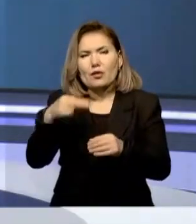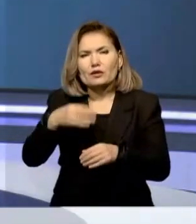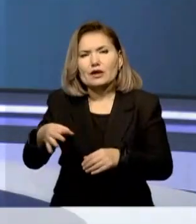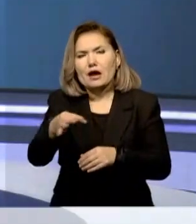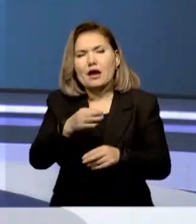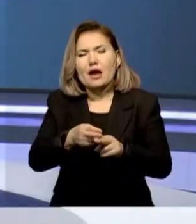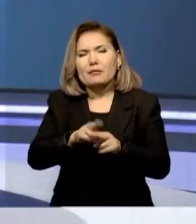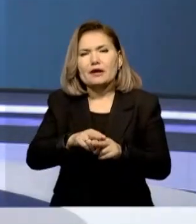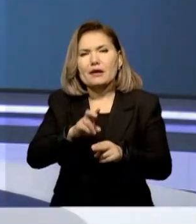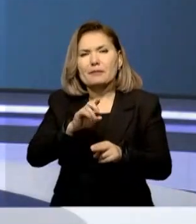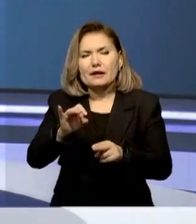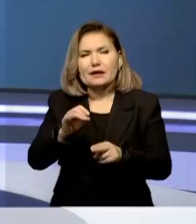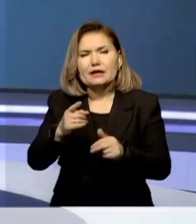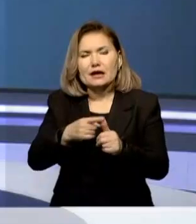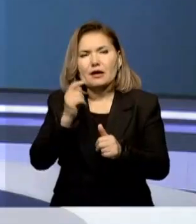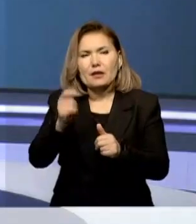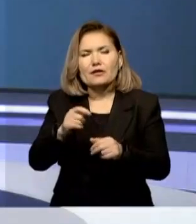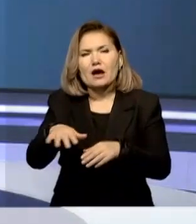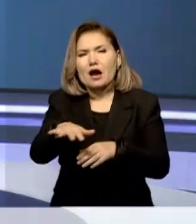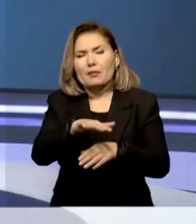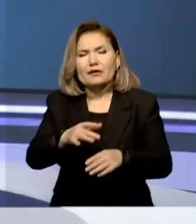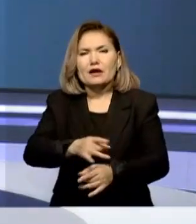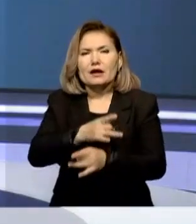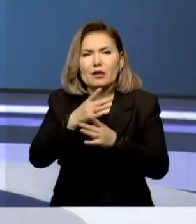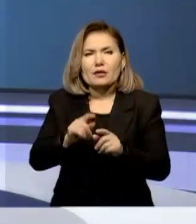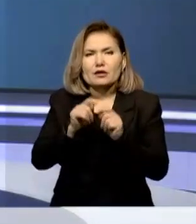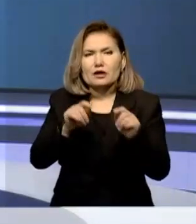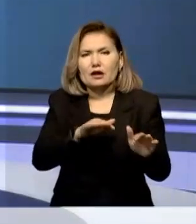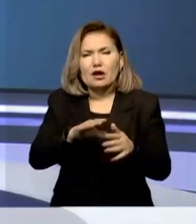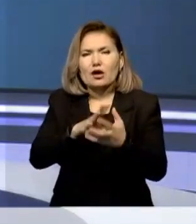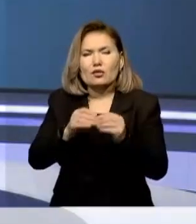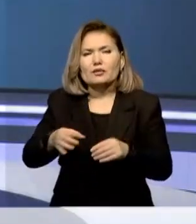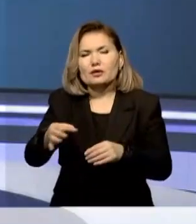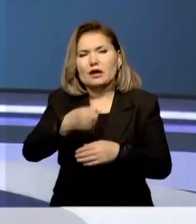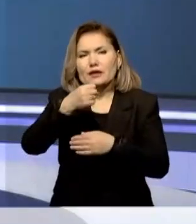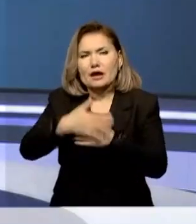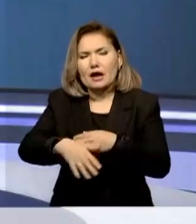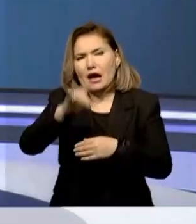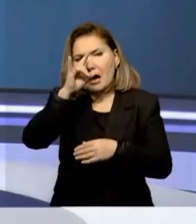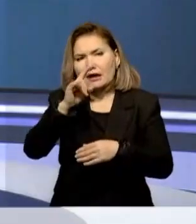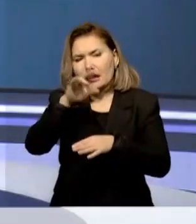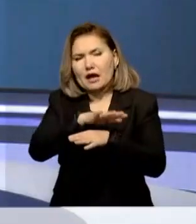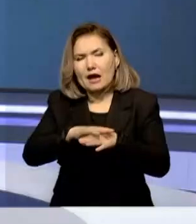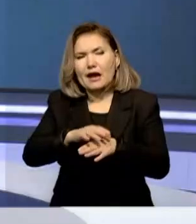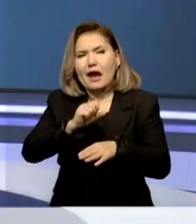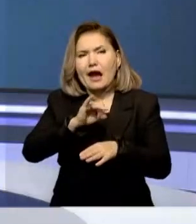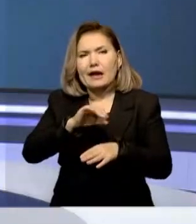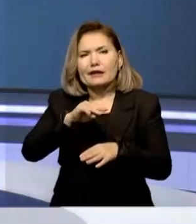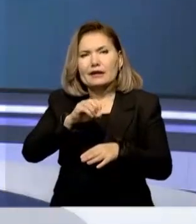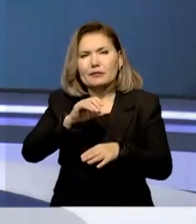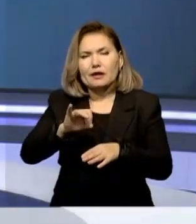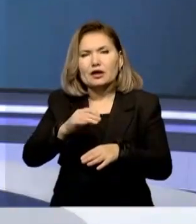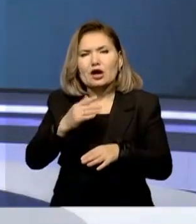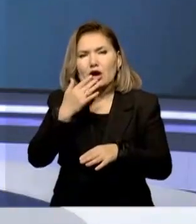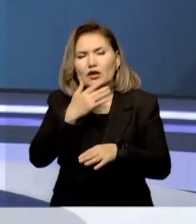Ақтөбе облысының би есімі берілген ауданында салтанатты іс-шаралар өтіп жатыр. Ал облыс орталығында қазақ елі Айтеке би